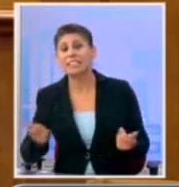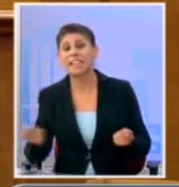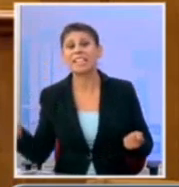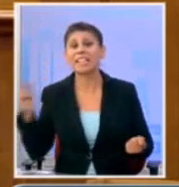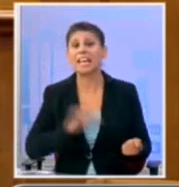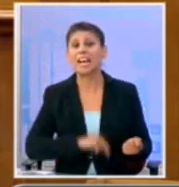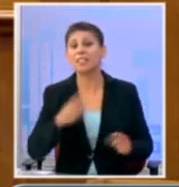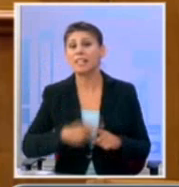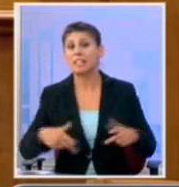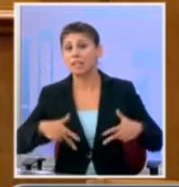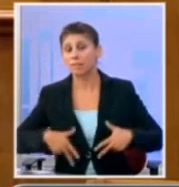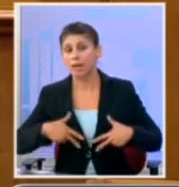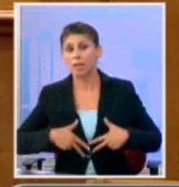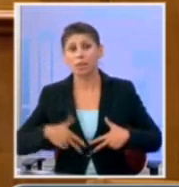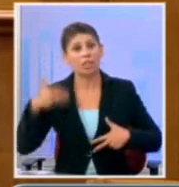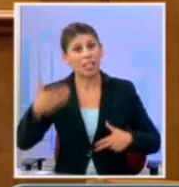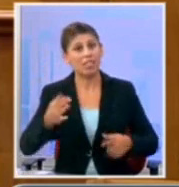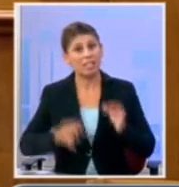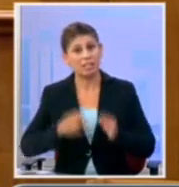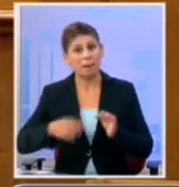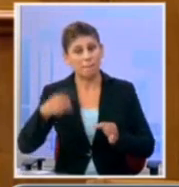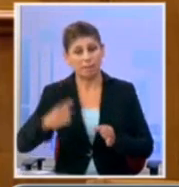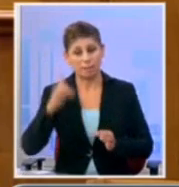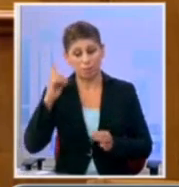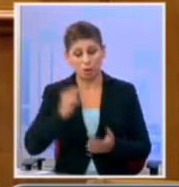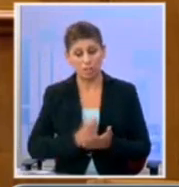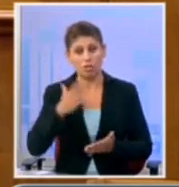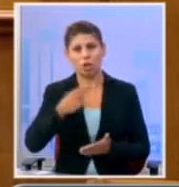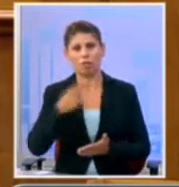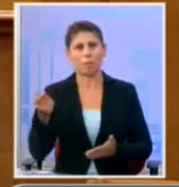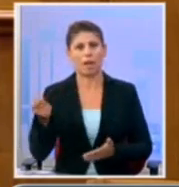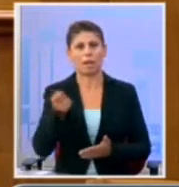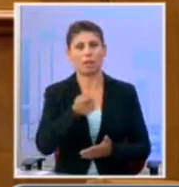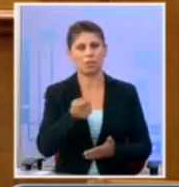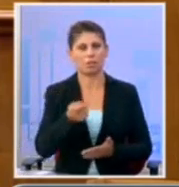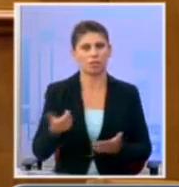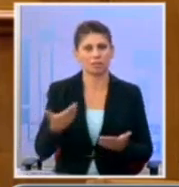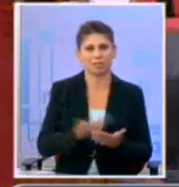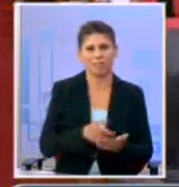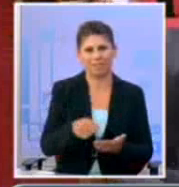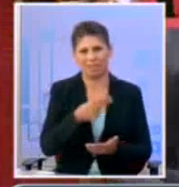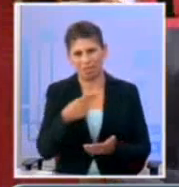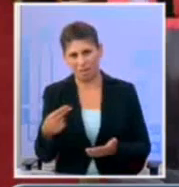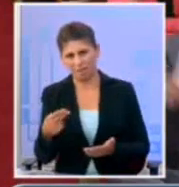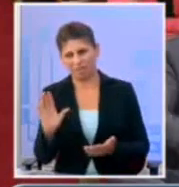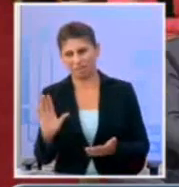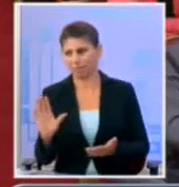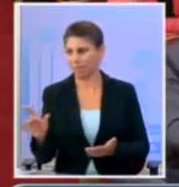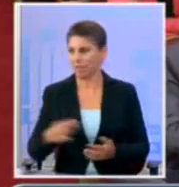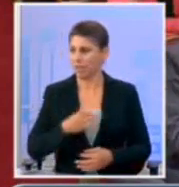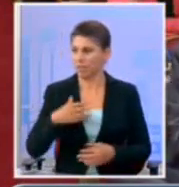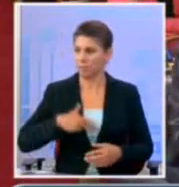κερδίσει η ελληνική κυβέρνηση. Ότι θα συζητηθεί μετά από την πρώτη αξιολόγηση το χρέος. Και το βάζετε για θέμα. Μην